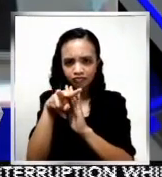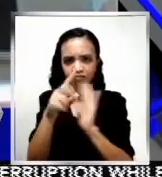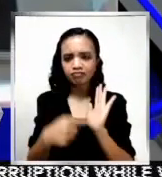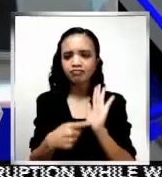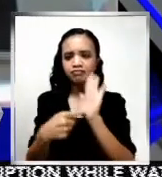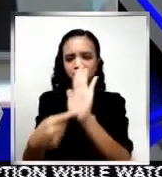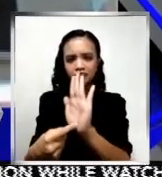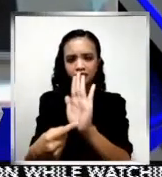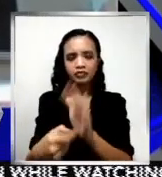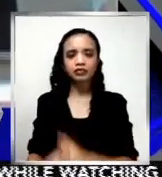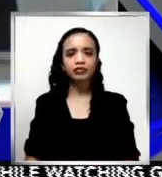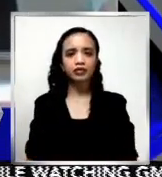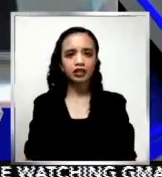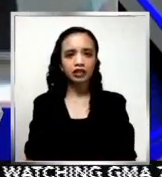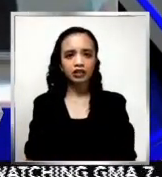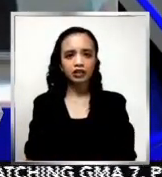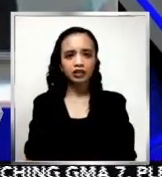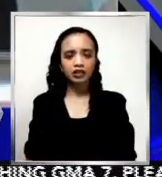Medyo